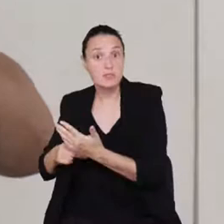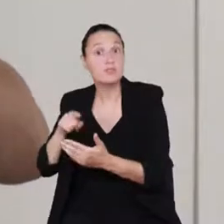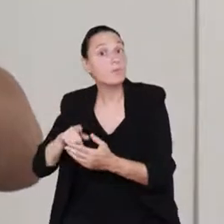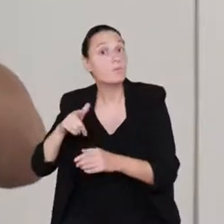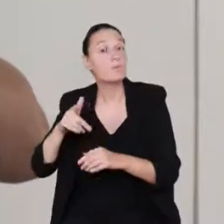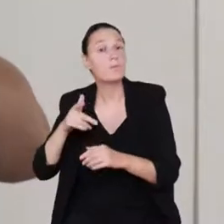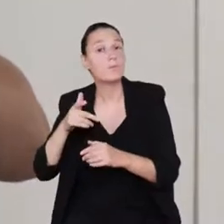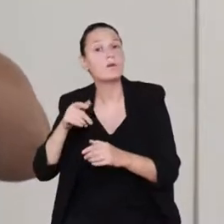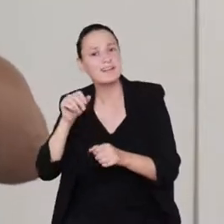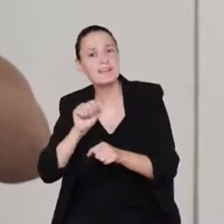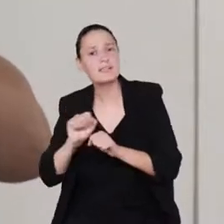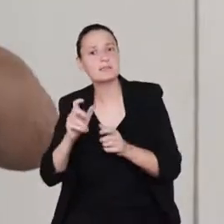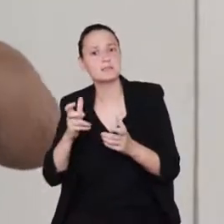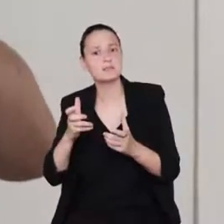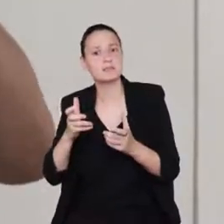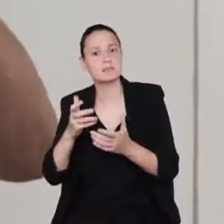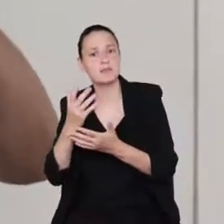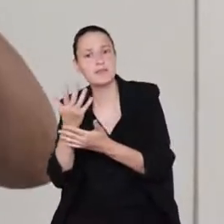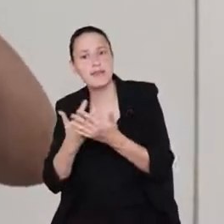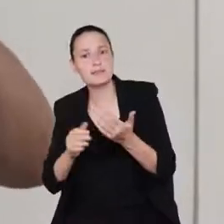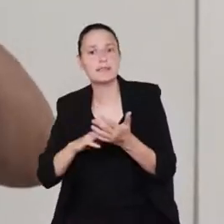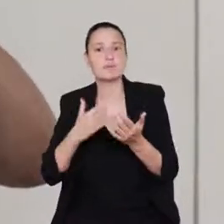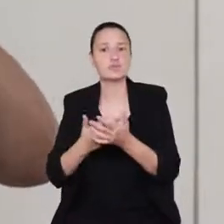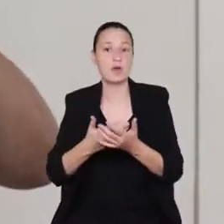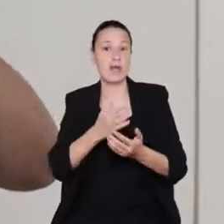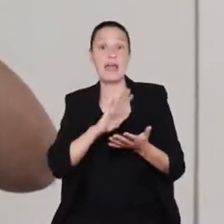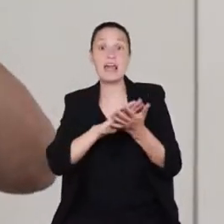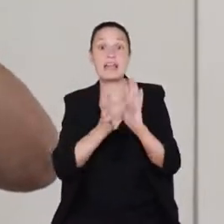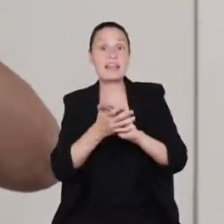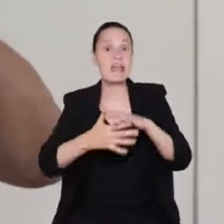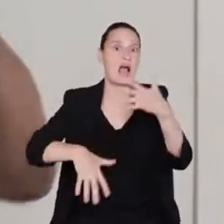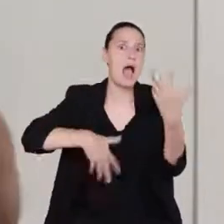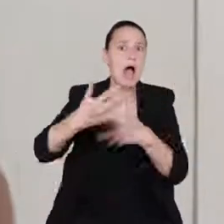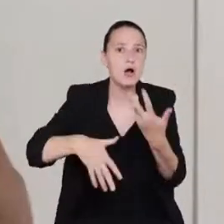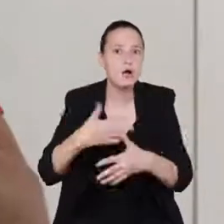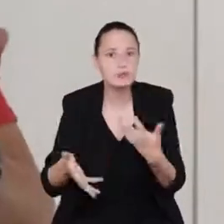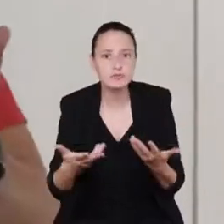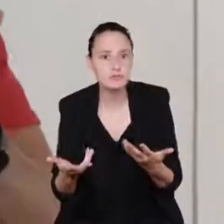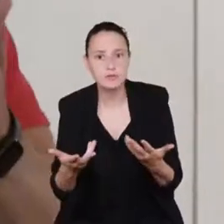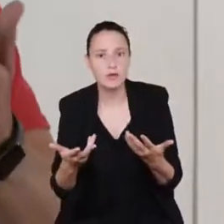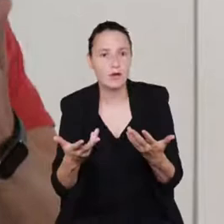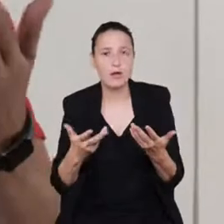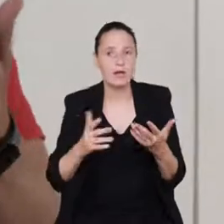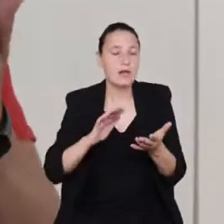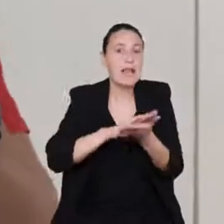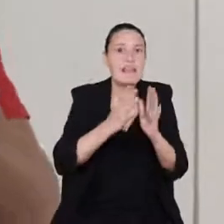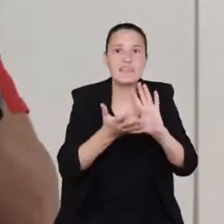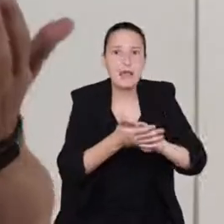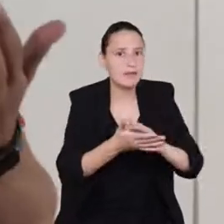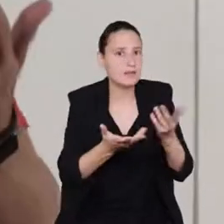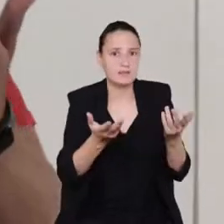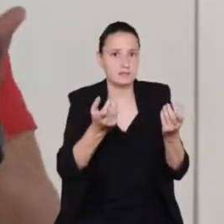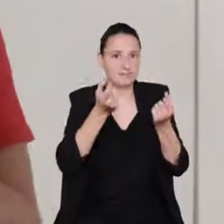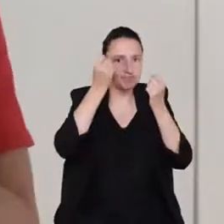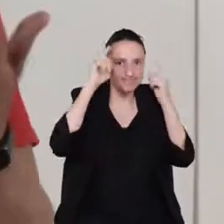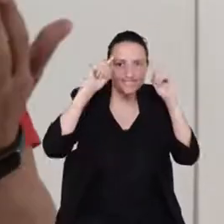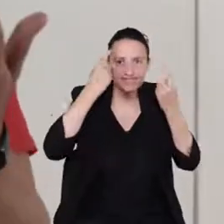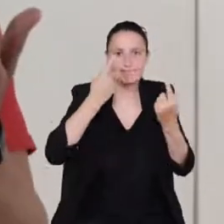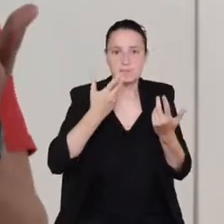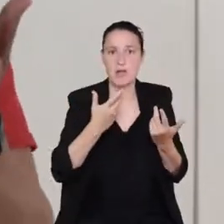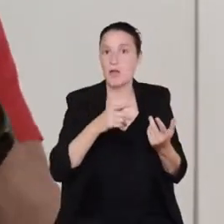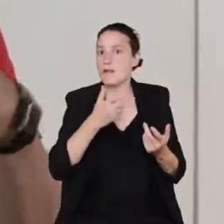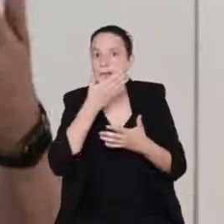funkcjonują takie zbitki w tych tekstach jak chaos rynku. No, nieracjonalność rynku, którą my znamy,